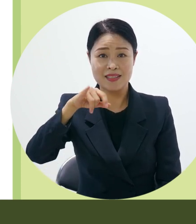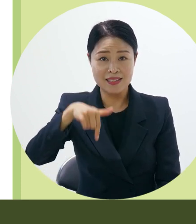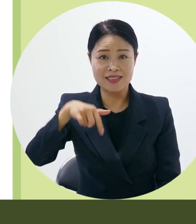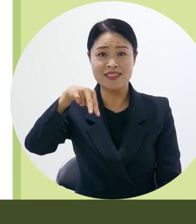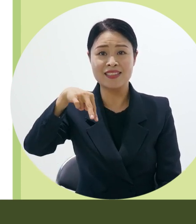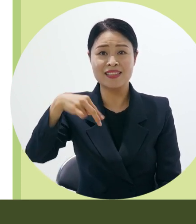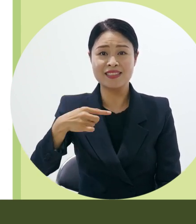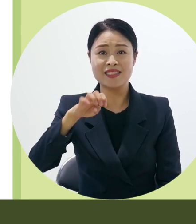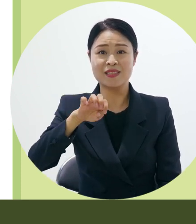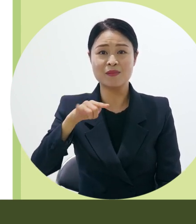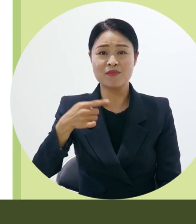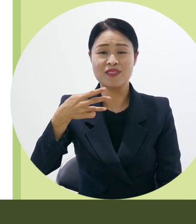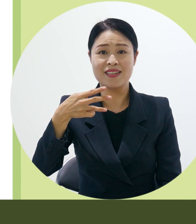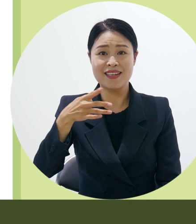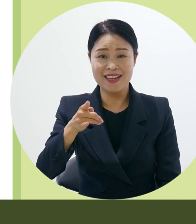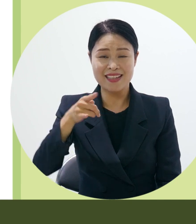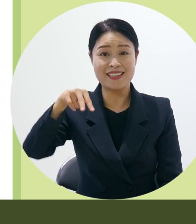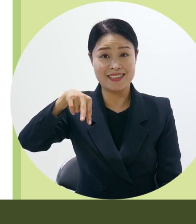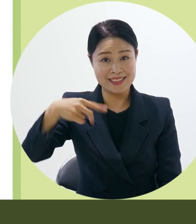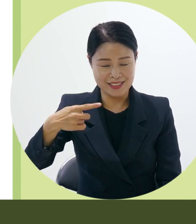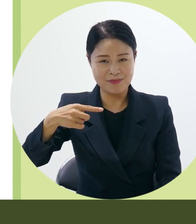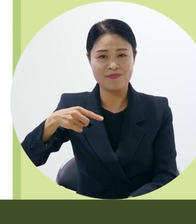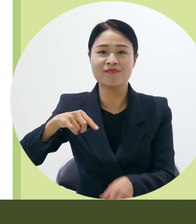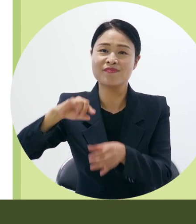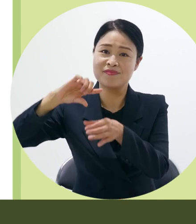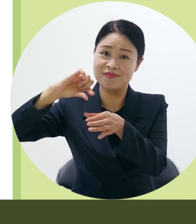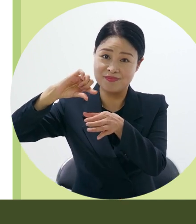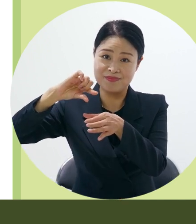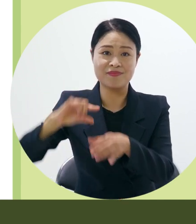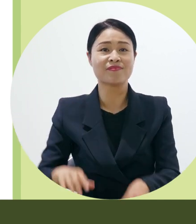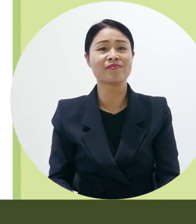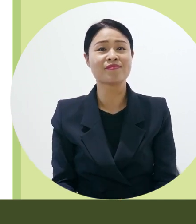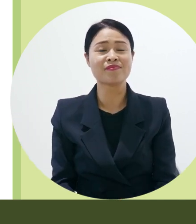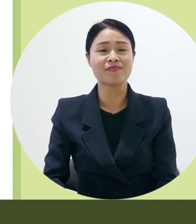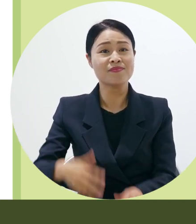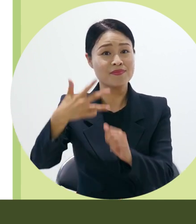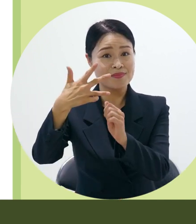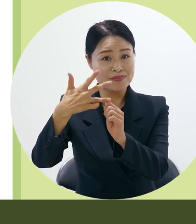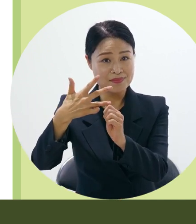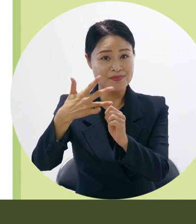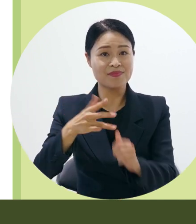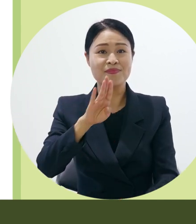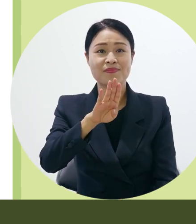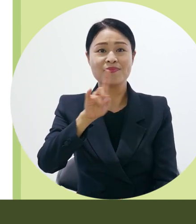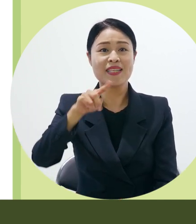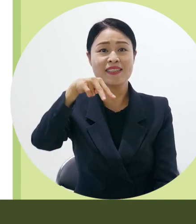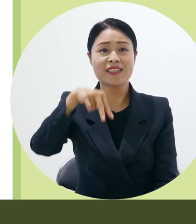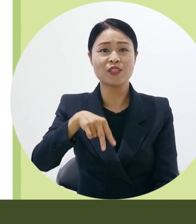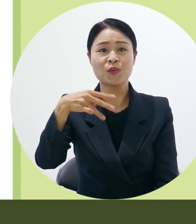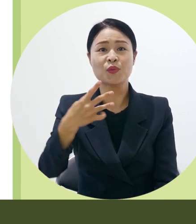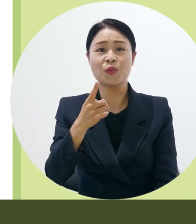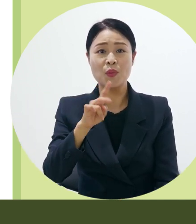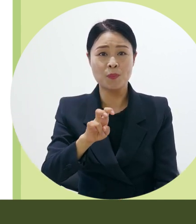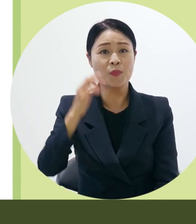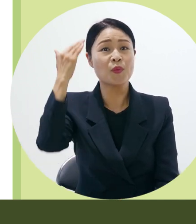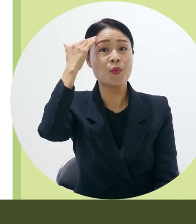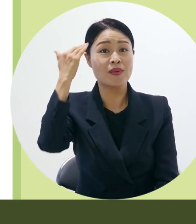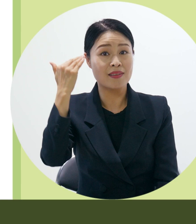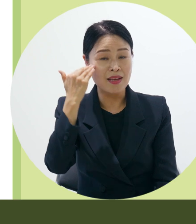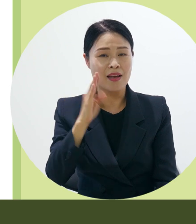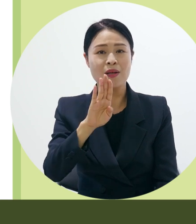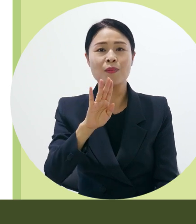등 21개 제품. 14. 솔레오 코스메틱의 퍼스트 핸드